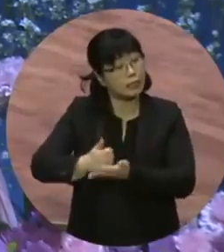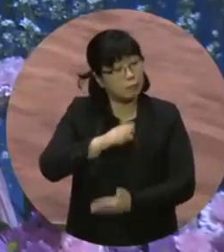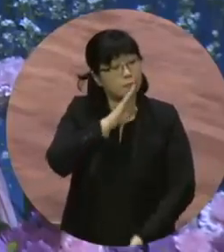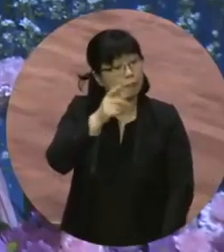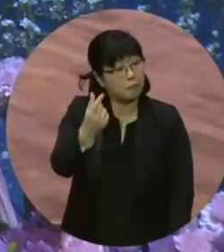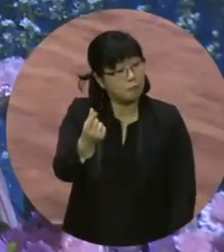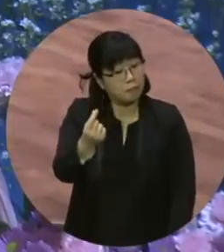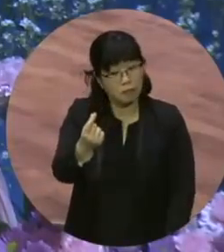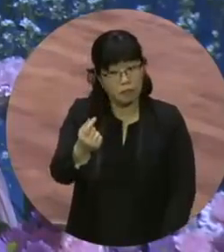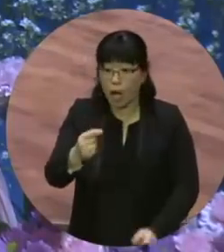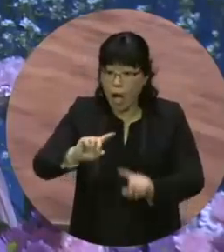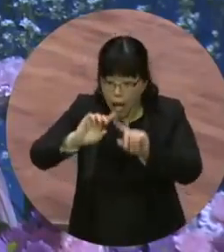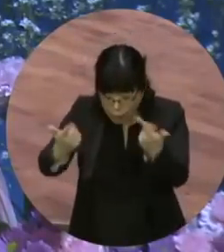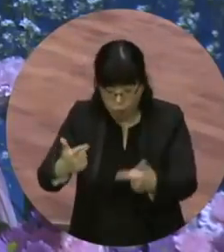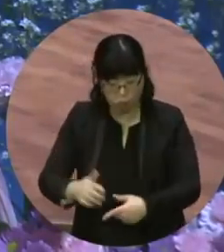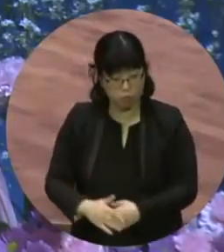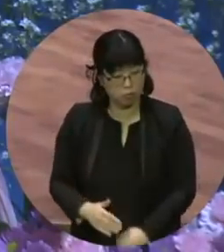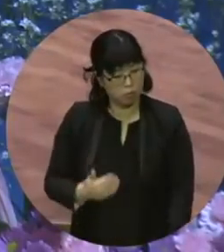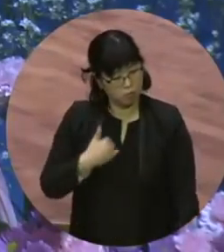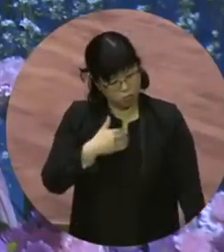말이야.